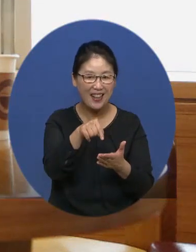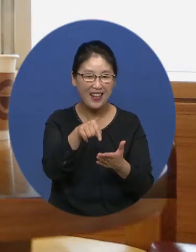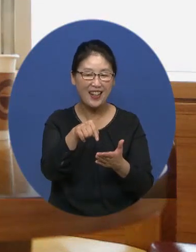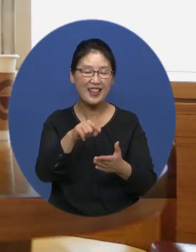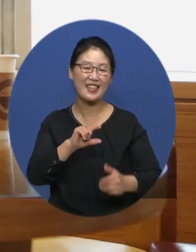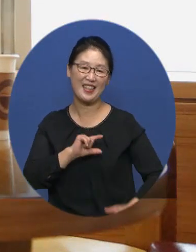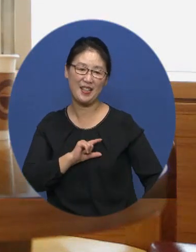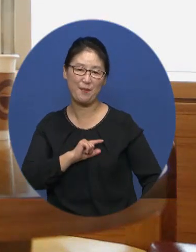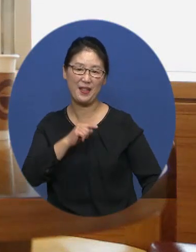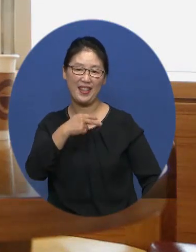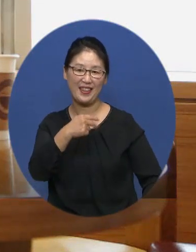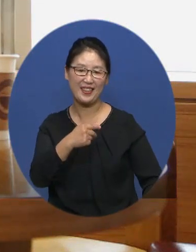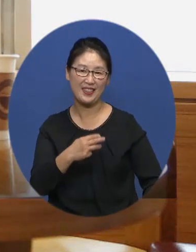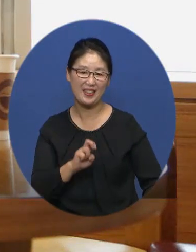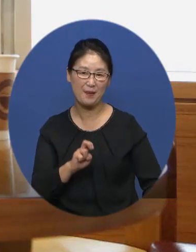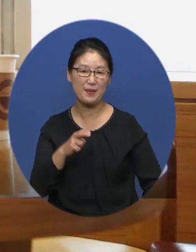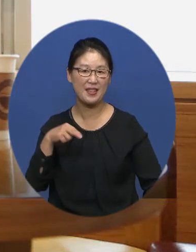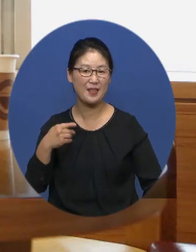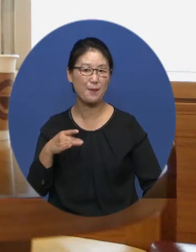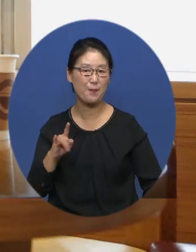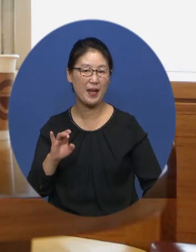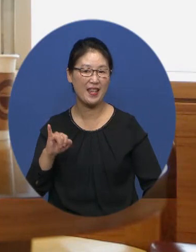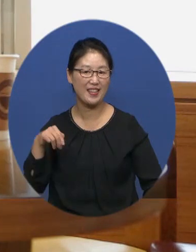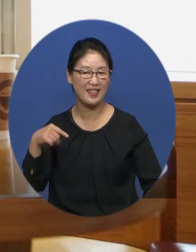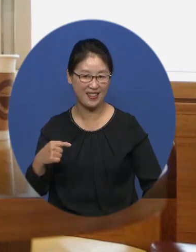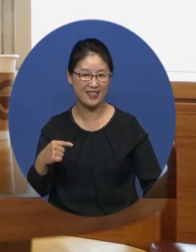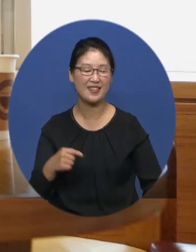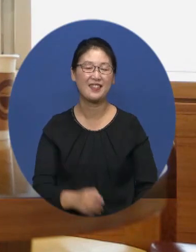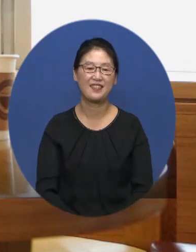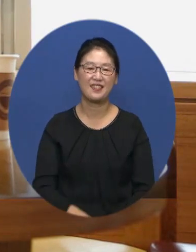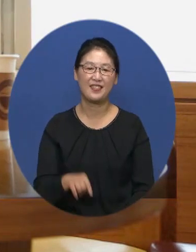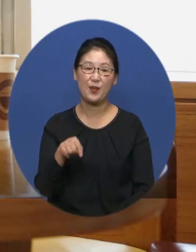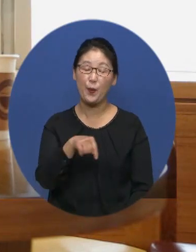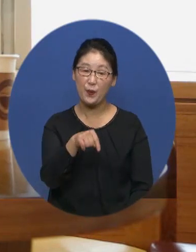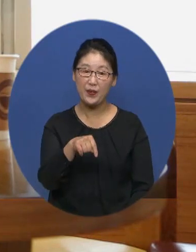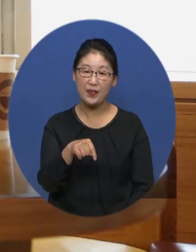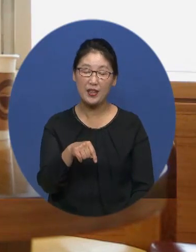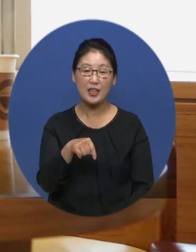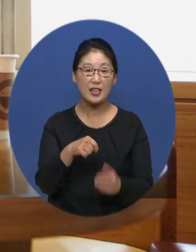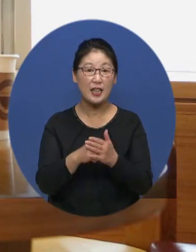하죠. 그래서 드림스페이스로 했고 저희 그 드림스페이스는 6곳에